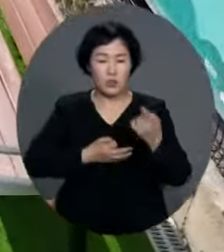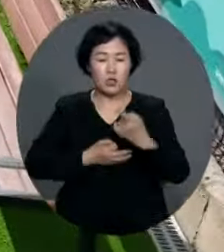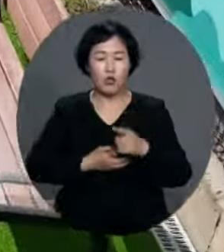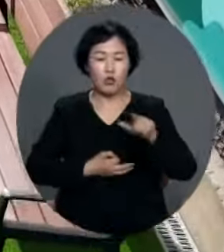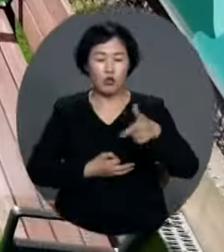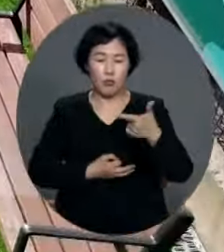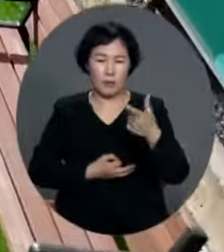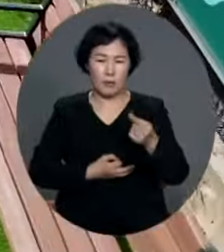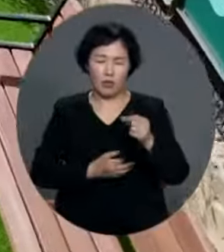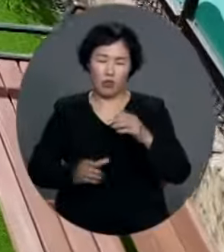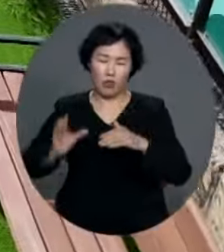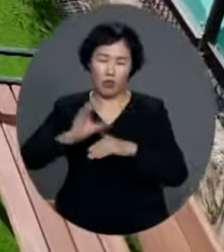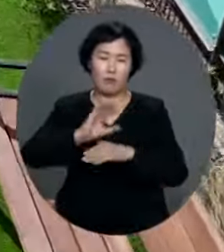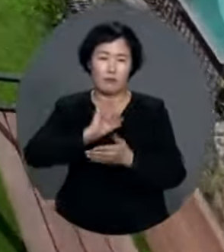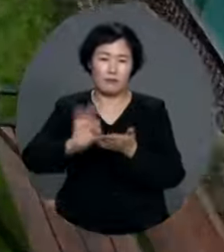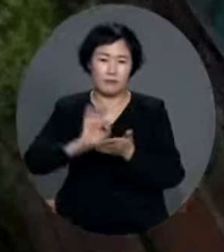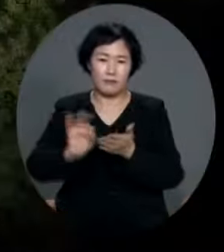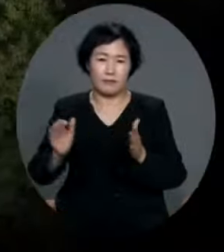1,600만 원이 또 들었습니다.